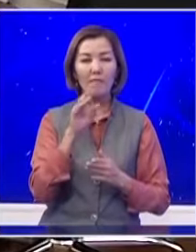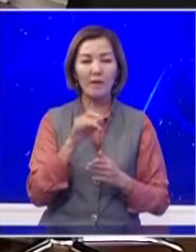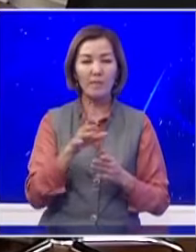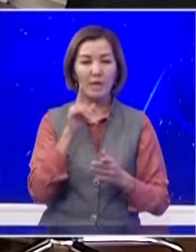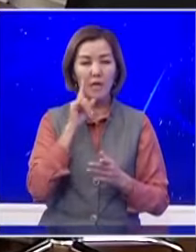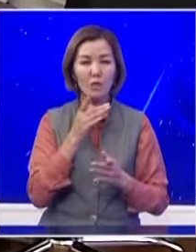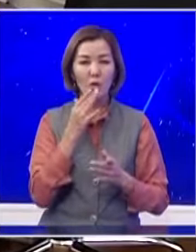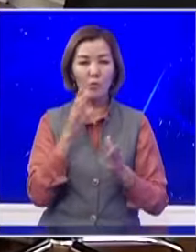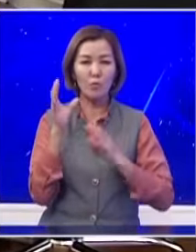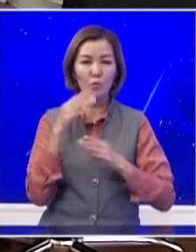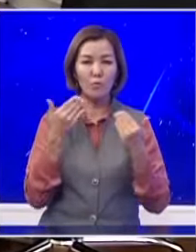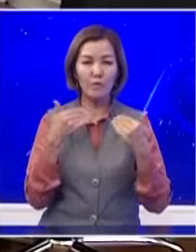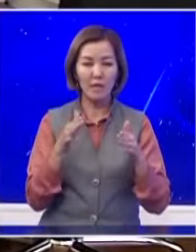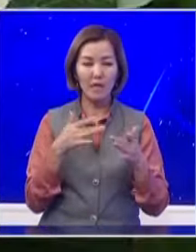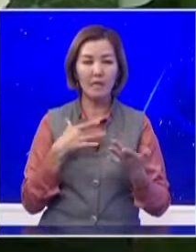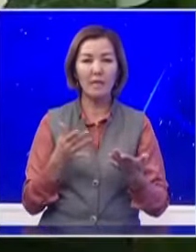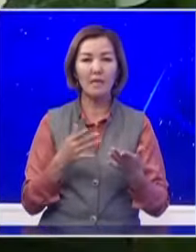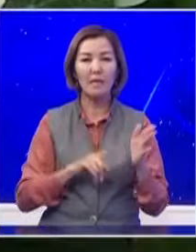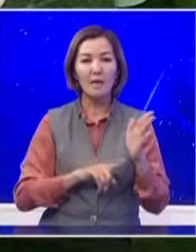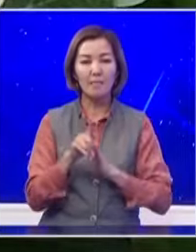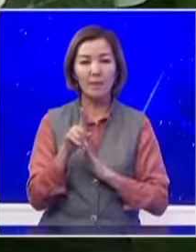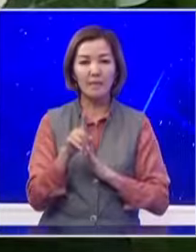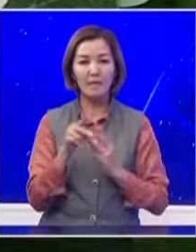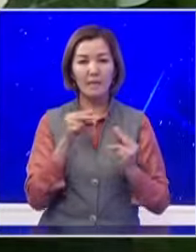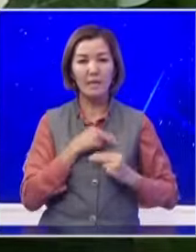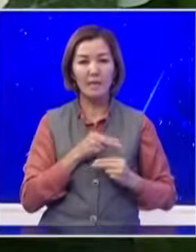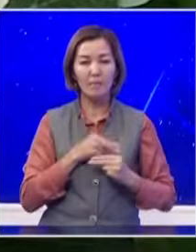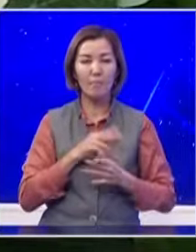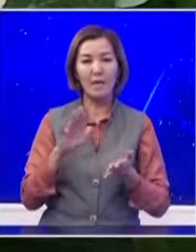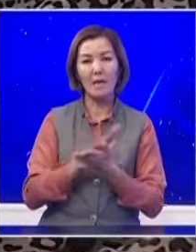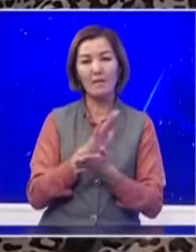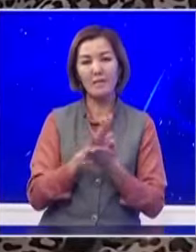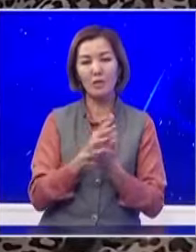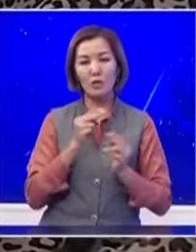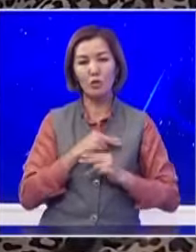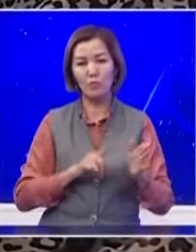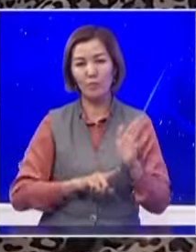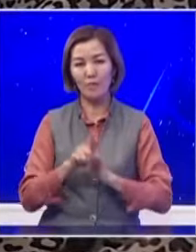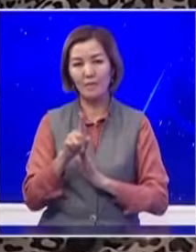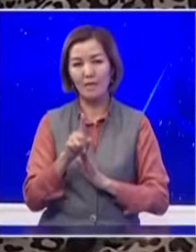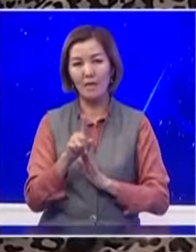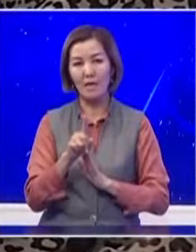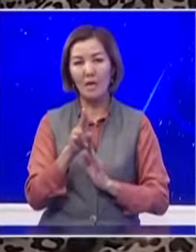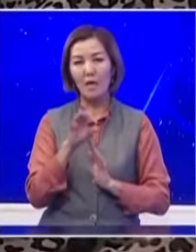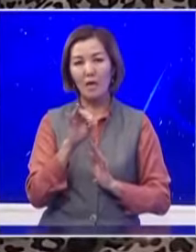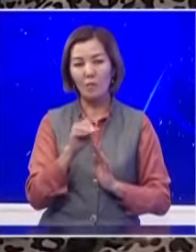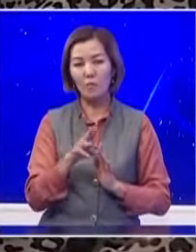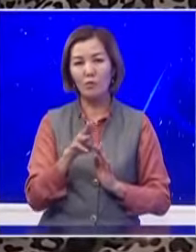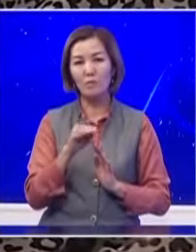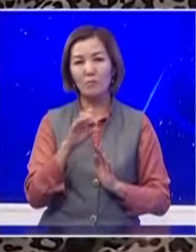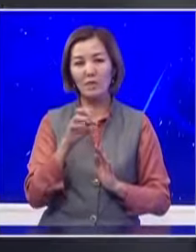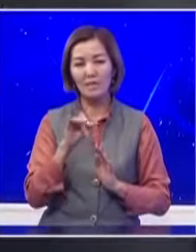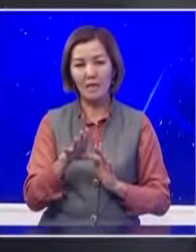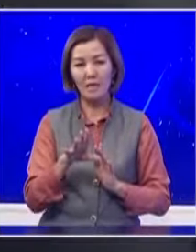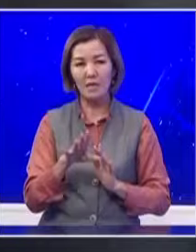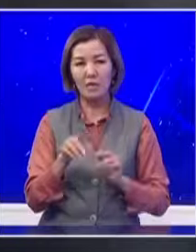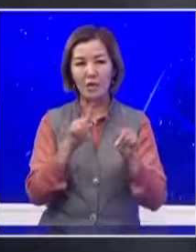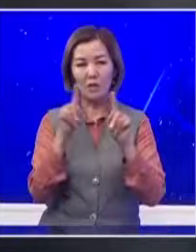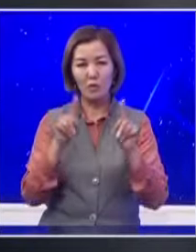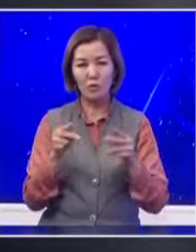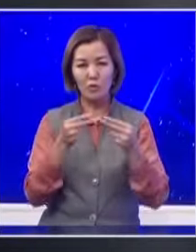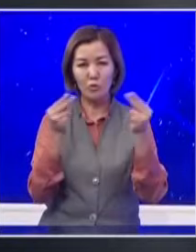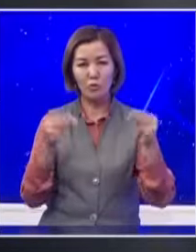ұлттық университетін аяқтаған. Алғаш еңбек жолын Еңбек туы газетінде корректор қызметінен бастады. Коммунизм туы, Жас Алаш газеті мен Жұлдыз журналында еңбек